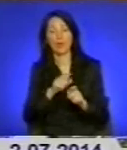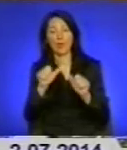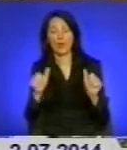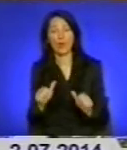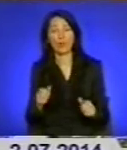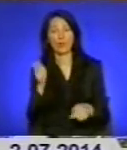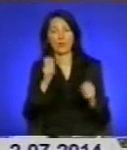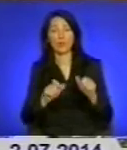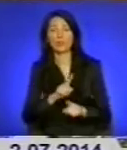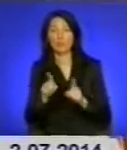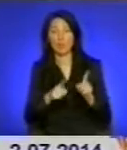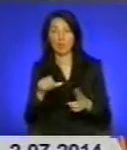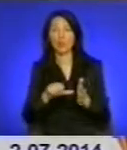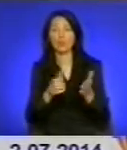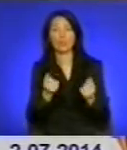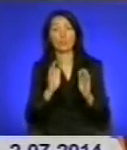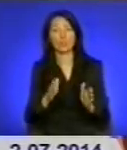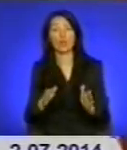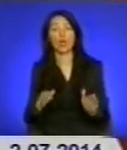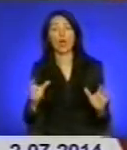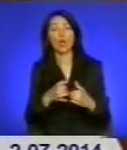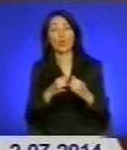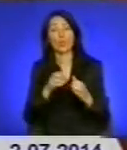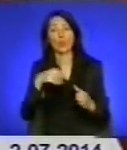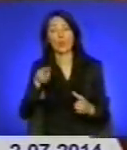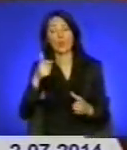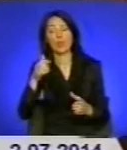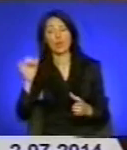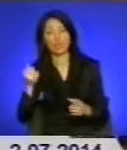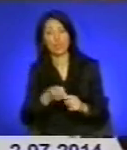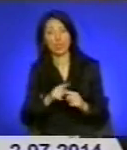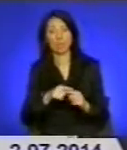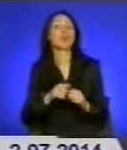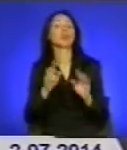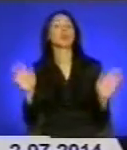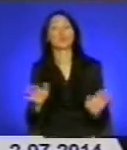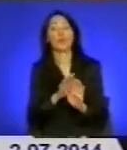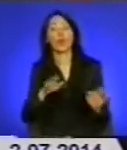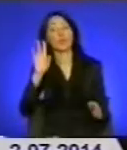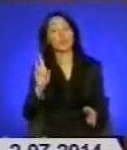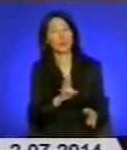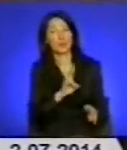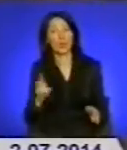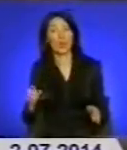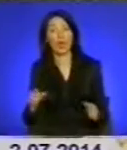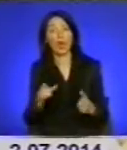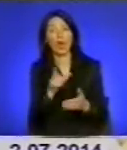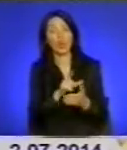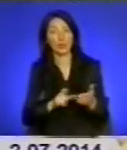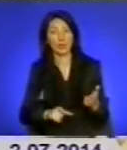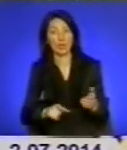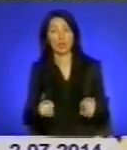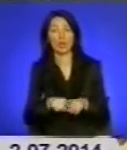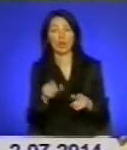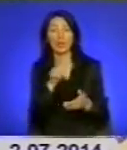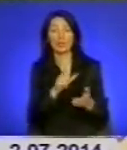у ньому взяли лише творчі колективи з підгаєччини які дарували присутнім літургійні твори народні пісні та твори наших земляків композиторів Я особисто